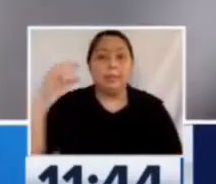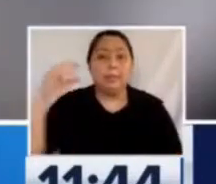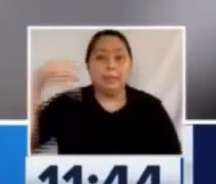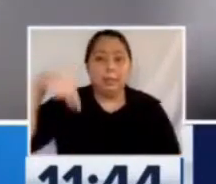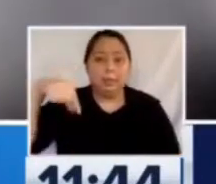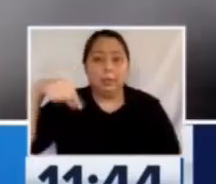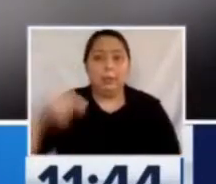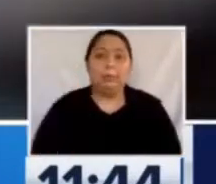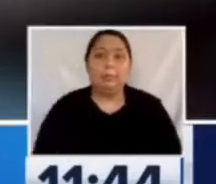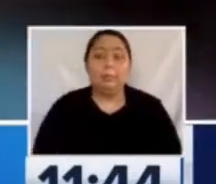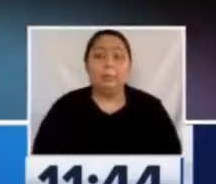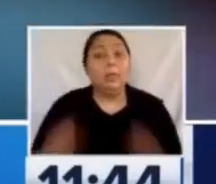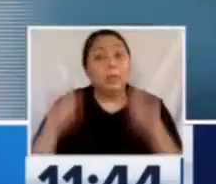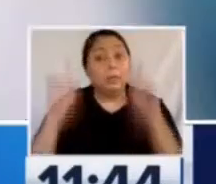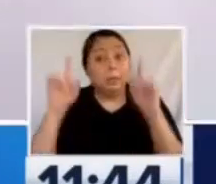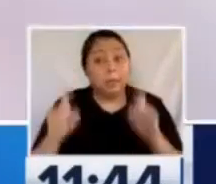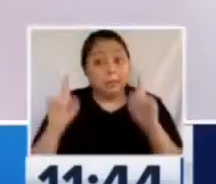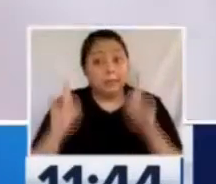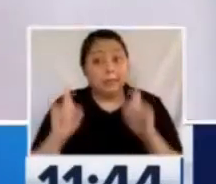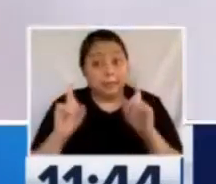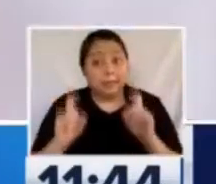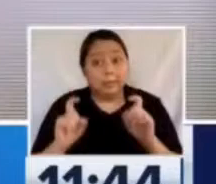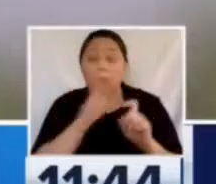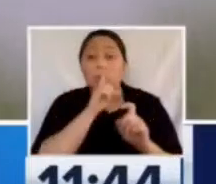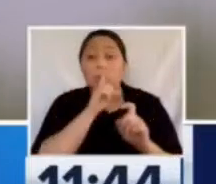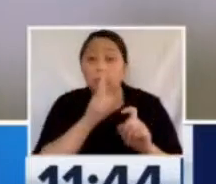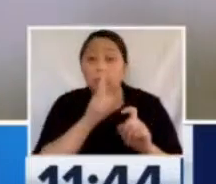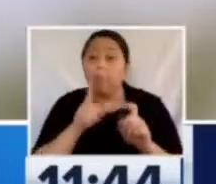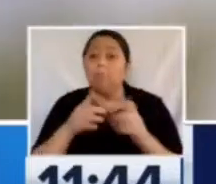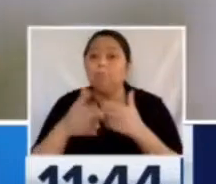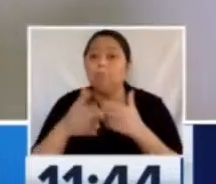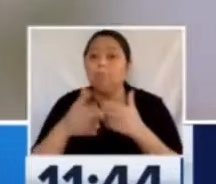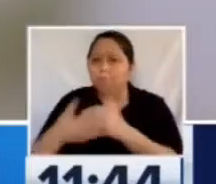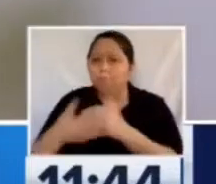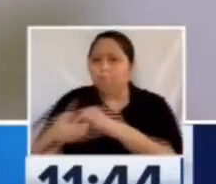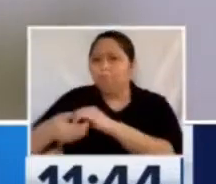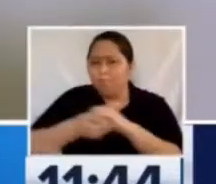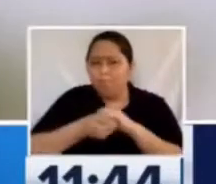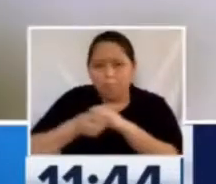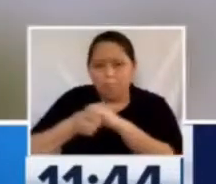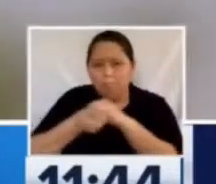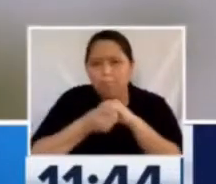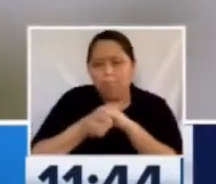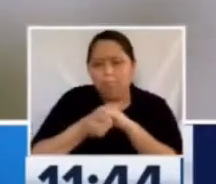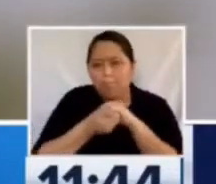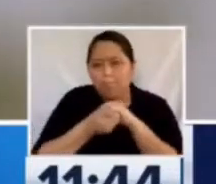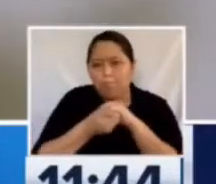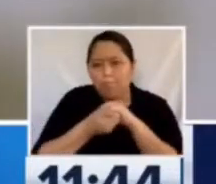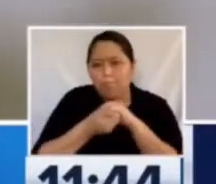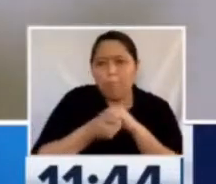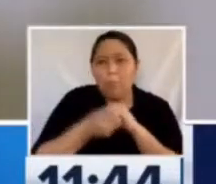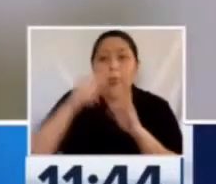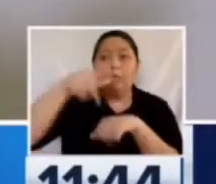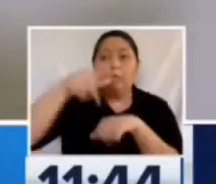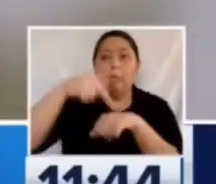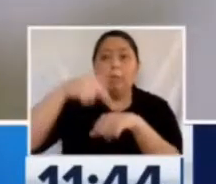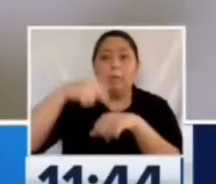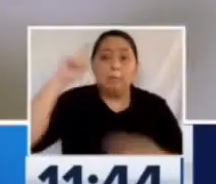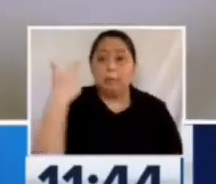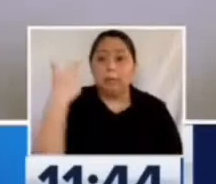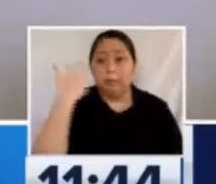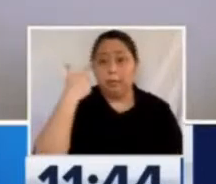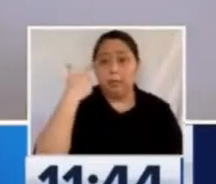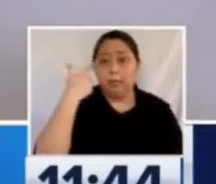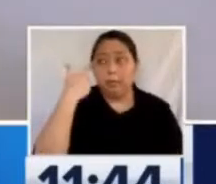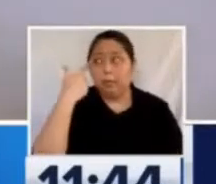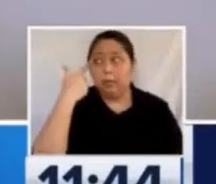ho, yung napag-uusapan ho palagi, itong drive-thru testing natin. Dahil nga ho kakaiba, di ba ho? Pero